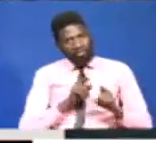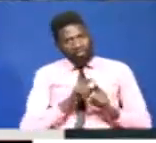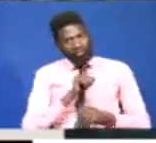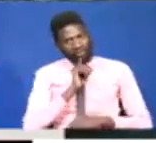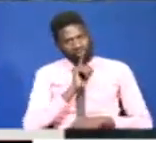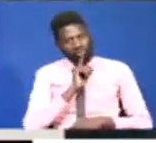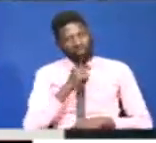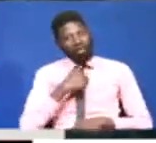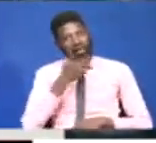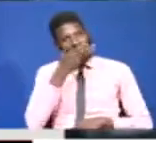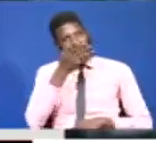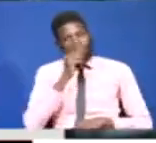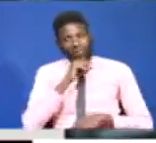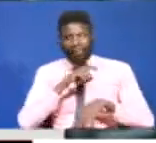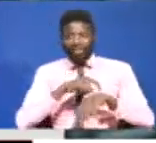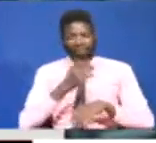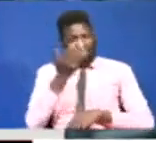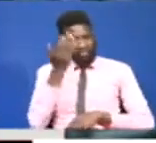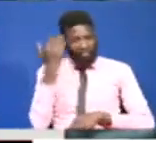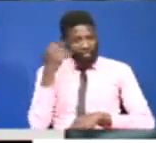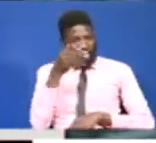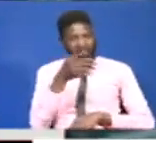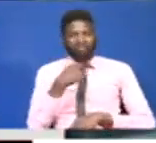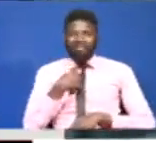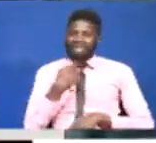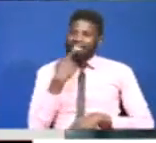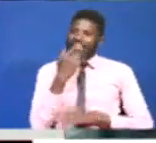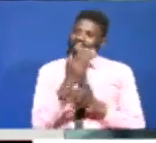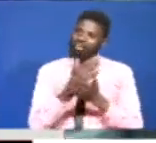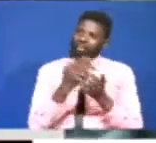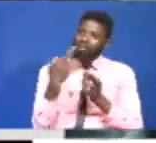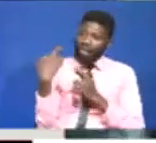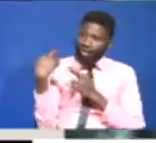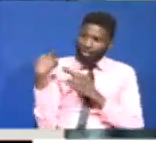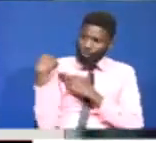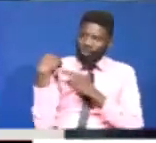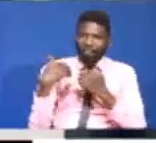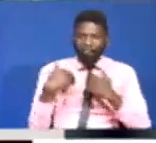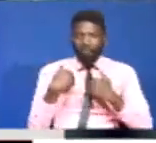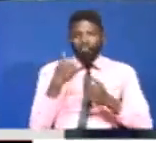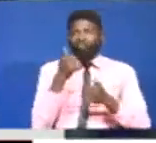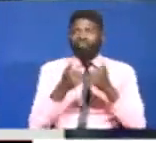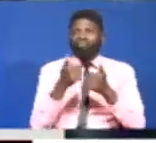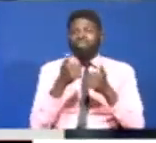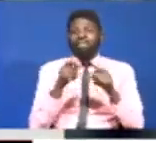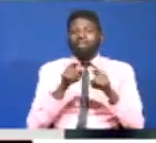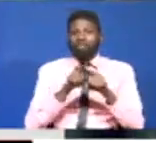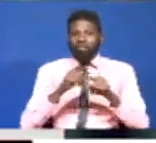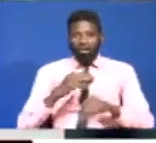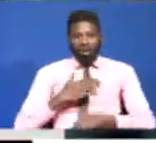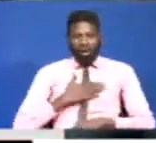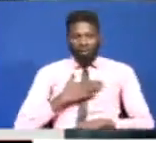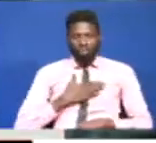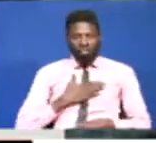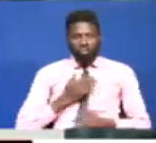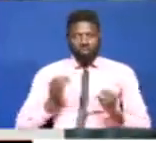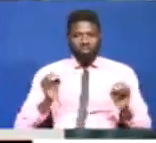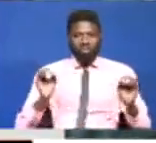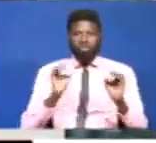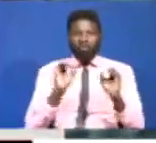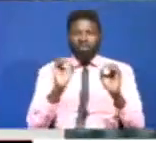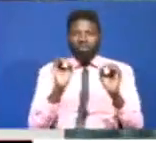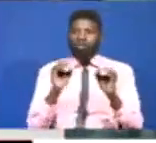pia tukiwa pale ya kwamba kuna jukumu zingine ambazo ni beyond yetu sisi, kwa sababu kuna